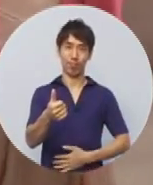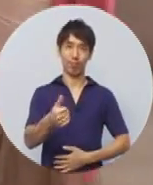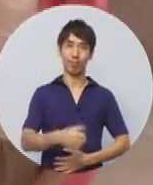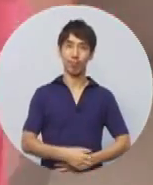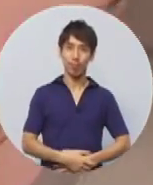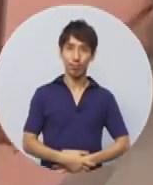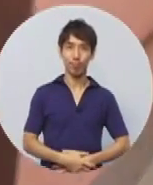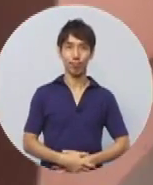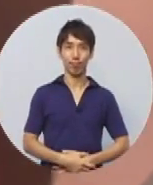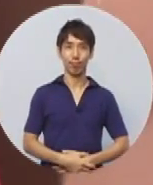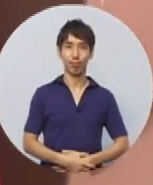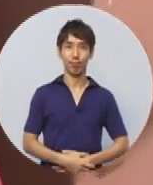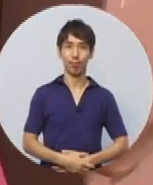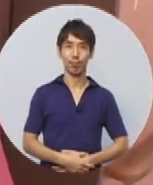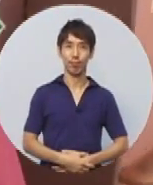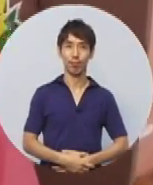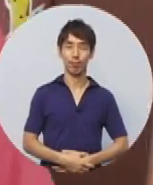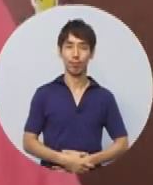ます。はい、